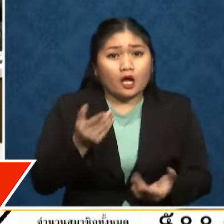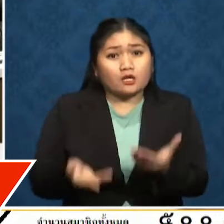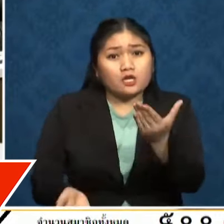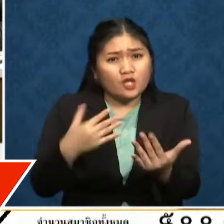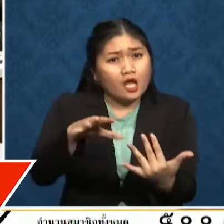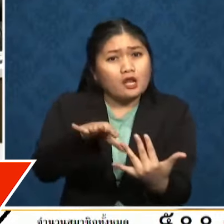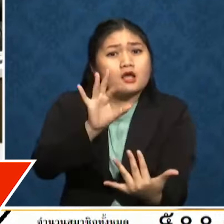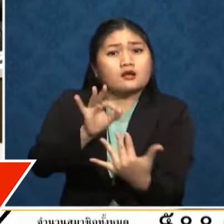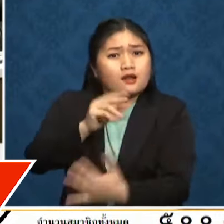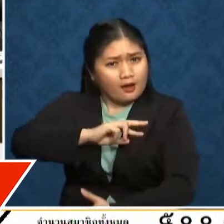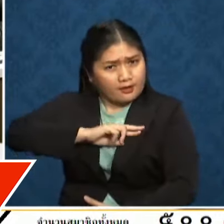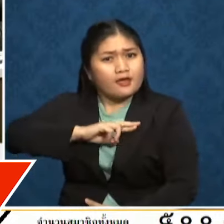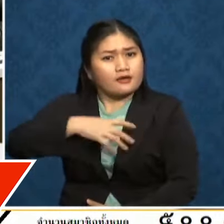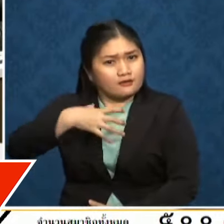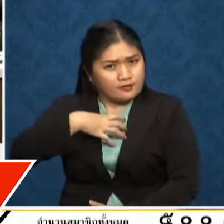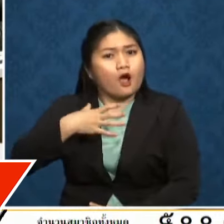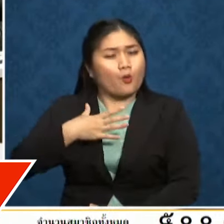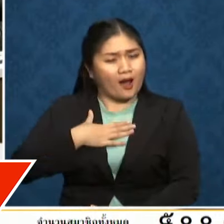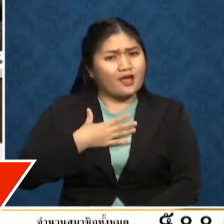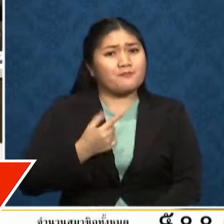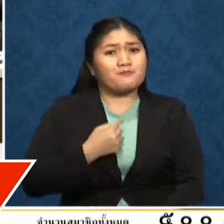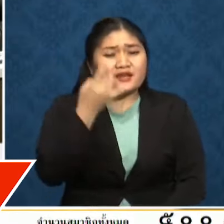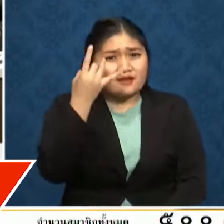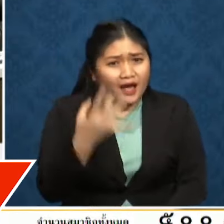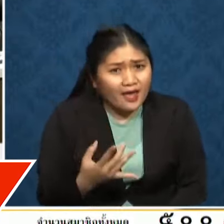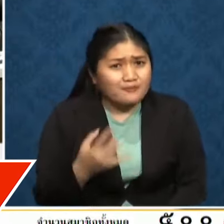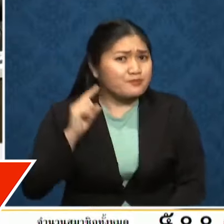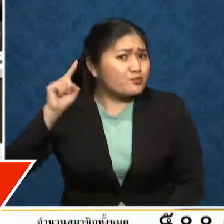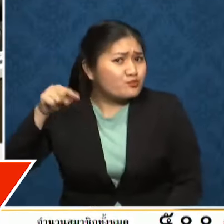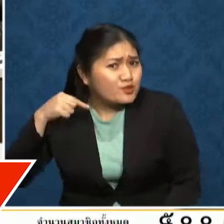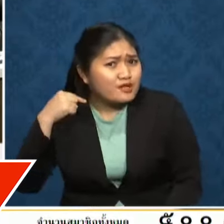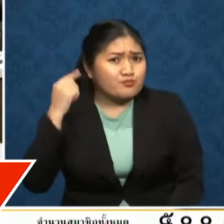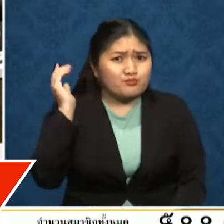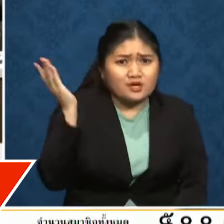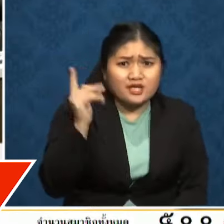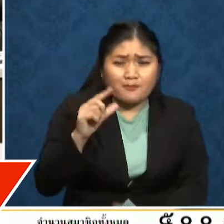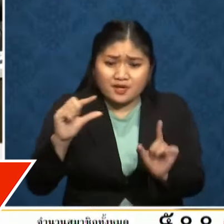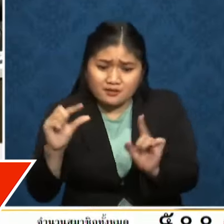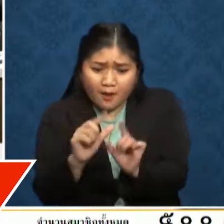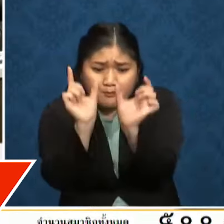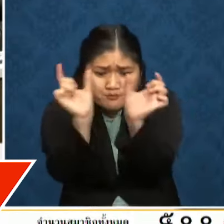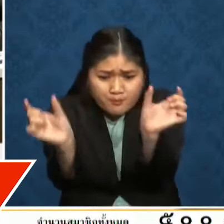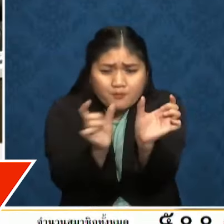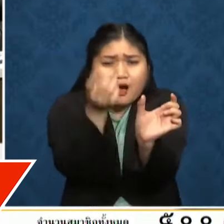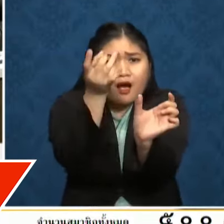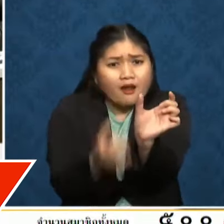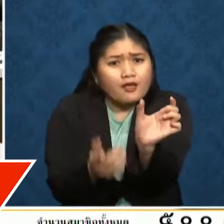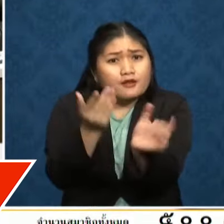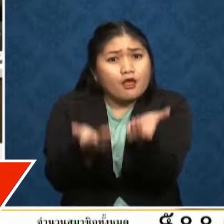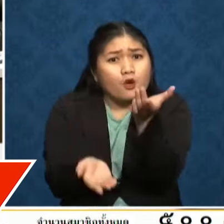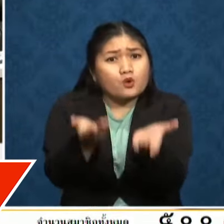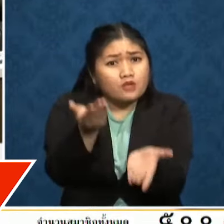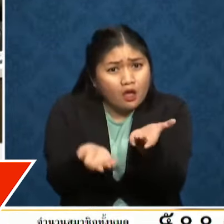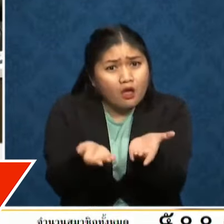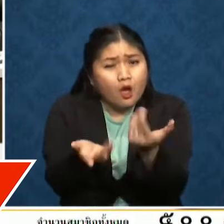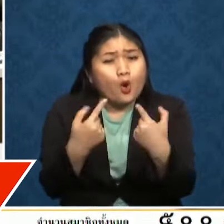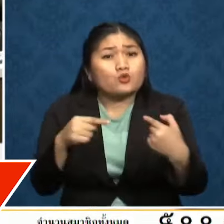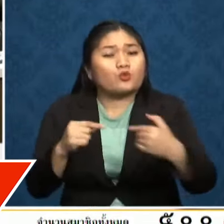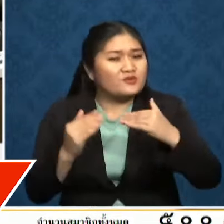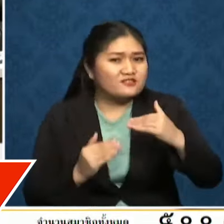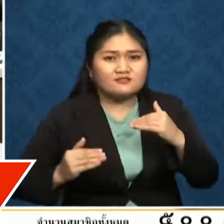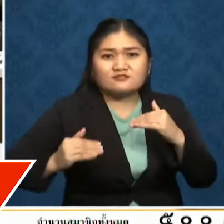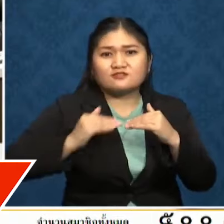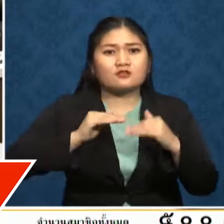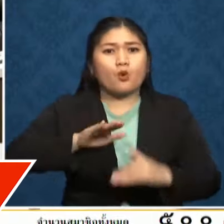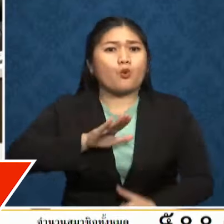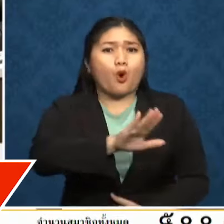ารเลือกที่อยากจะระบุกตัวตนว่าฉัมีคำนำหน้าแบบใดประการใดรวนเป็นสทธิ